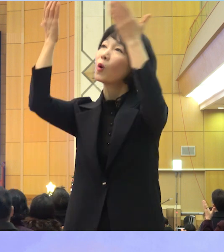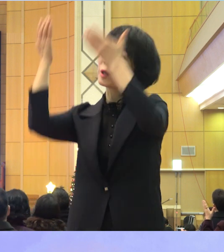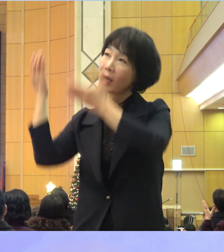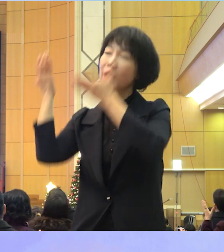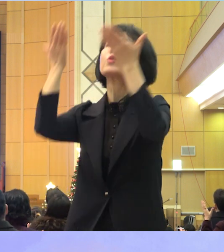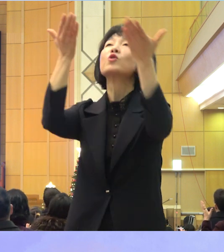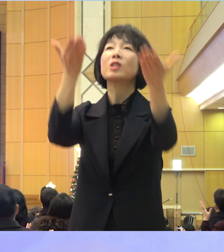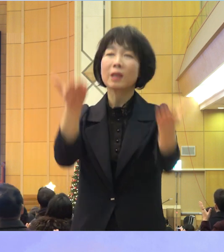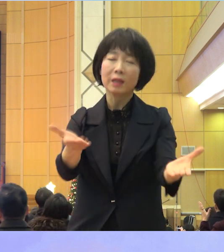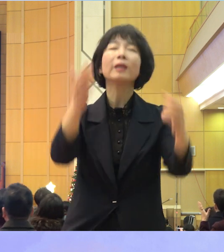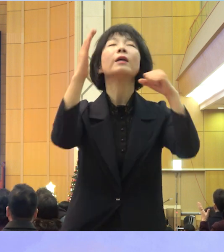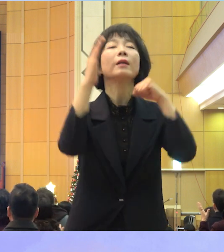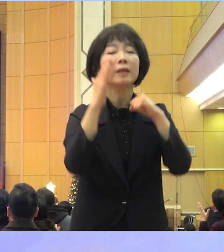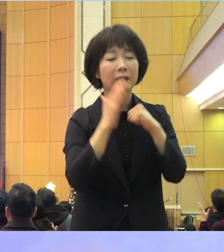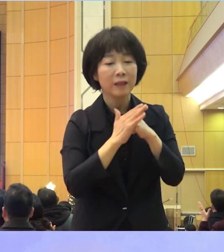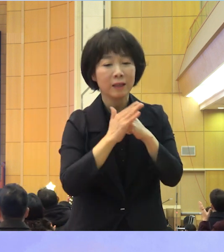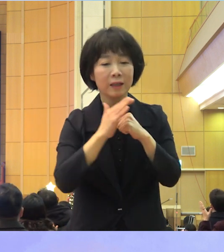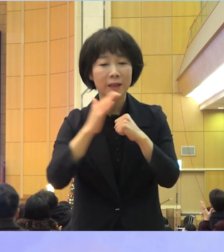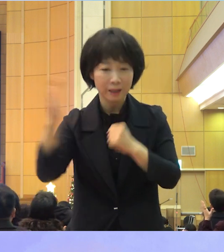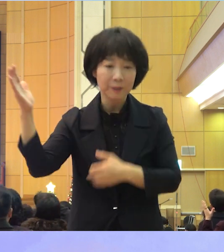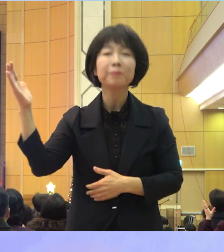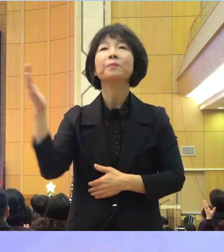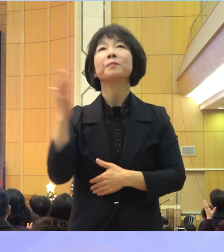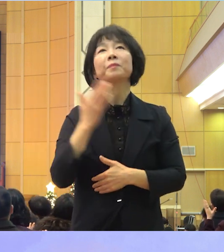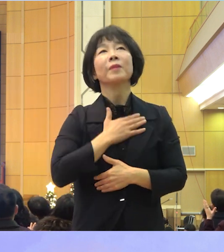하나님 축복해